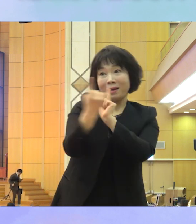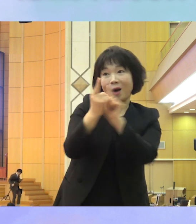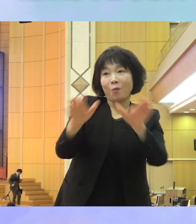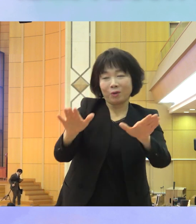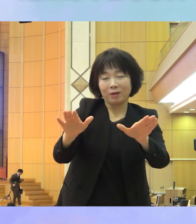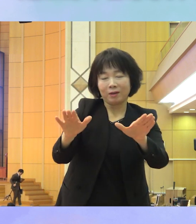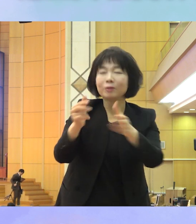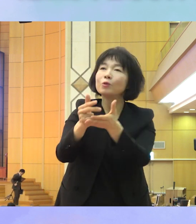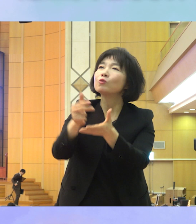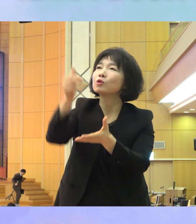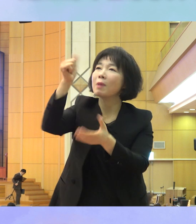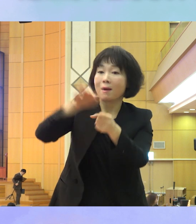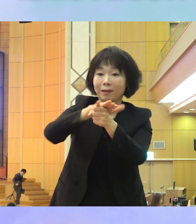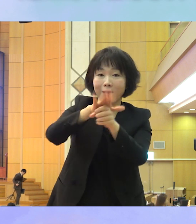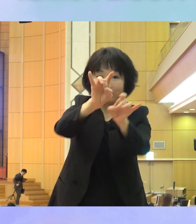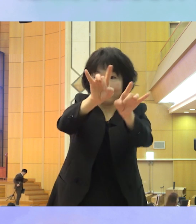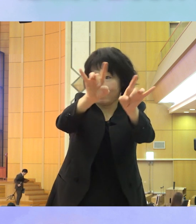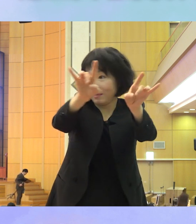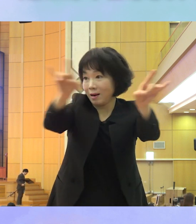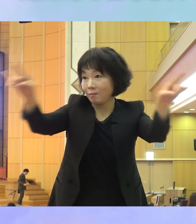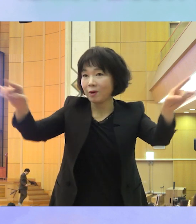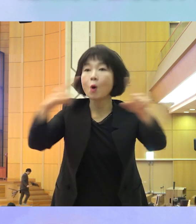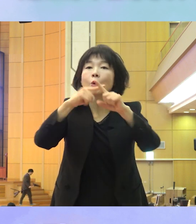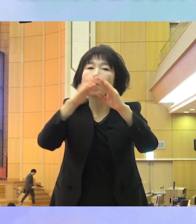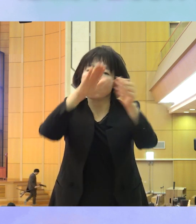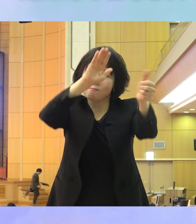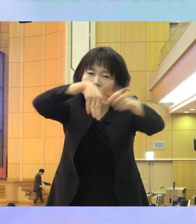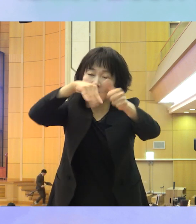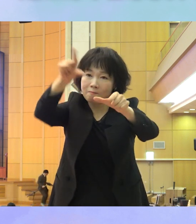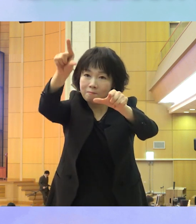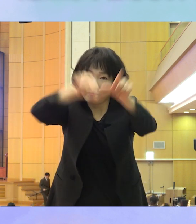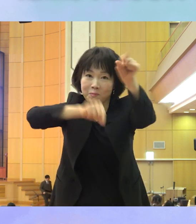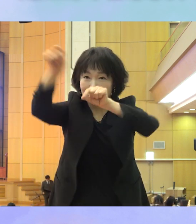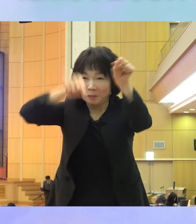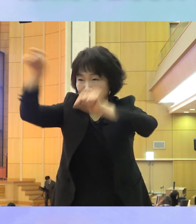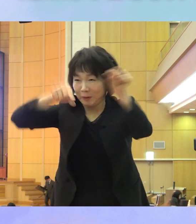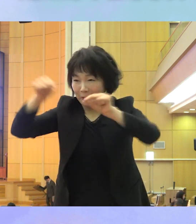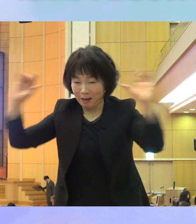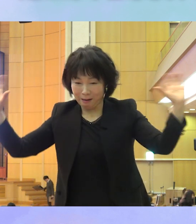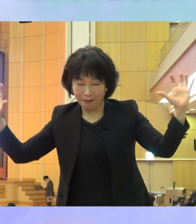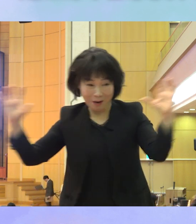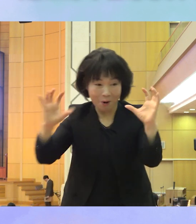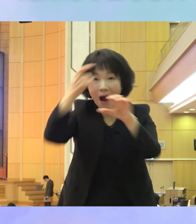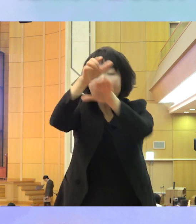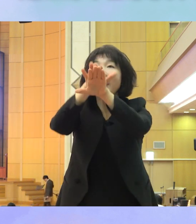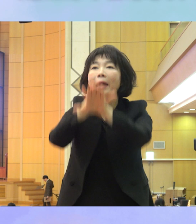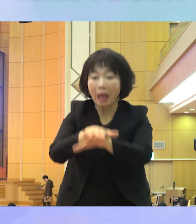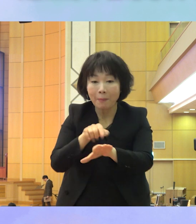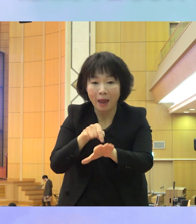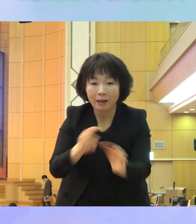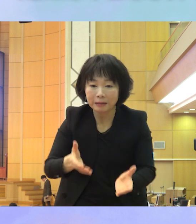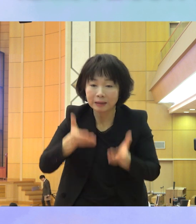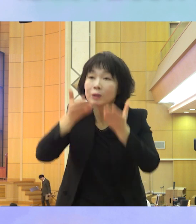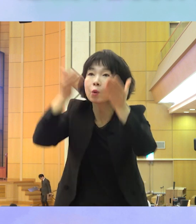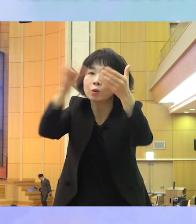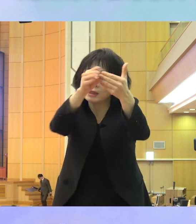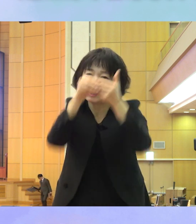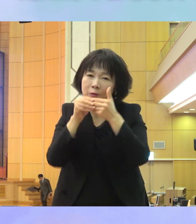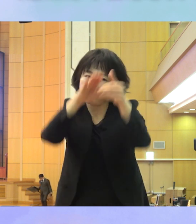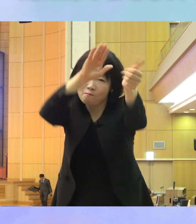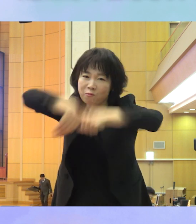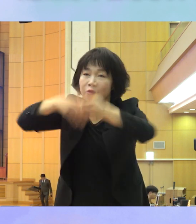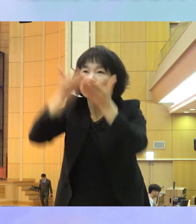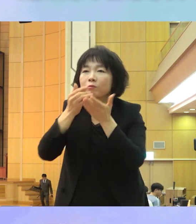맞이하여 주님의 사랑하는 백성들을 귀한 전으로 불러주셔서 아버지 앞에 예배 드릴 수 있도록